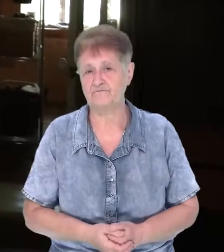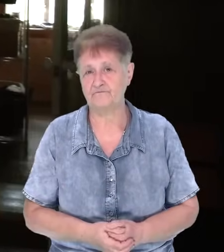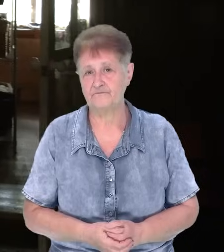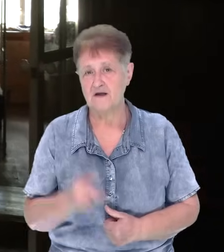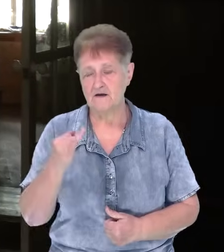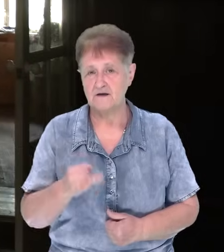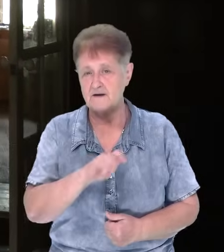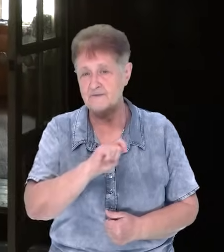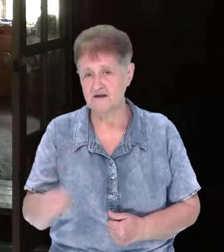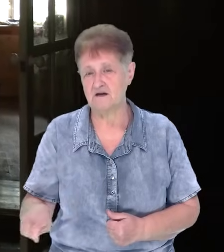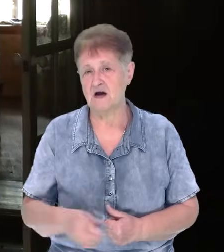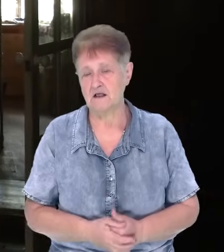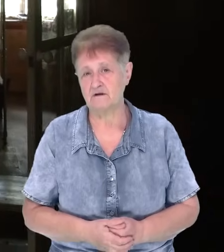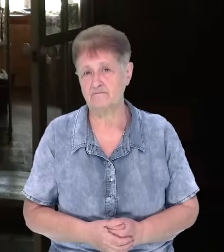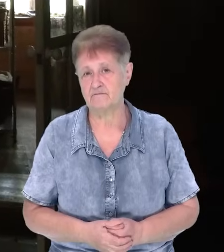Так. І приїхали